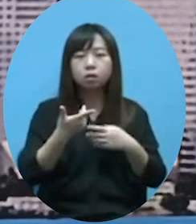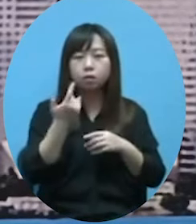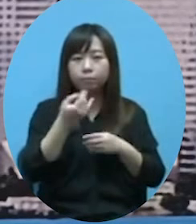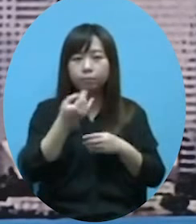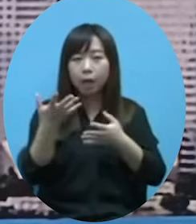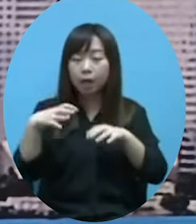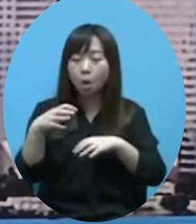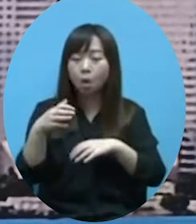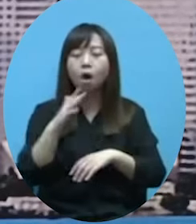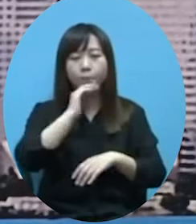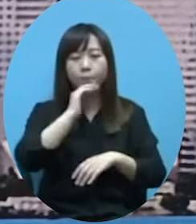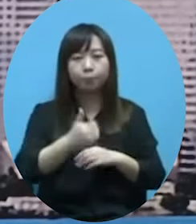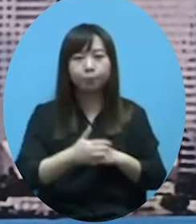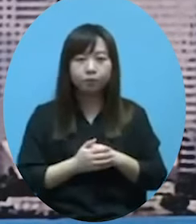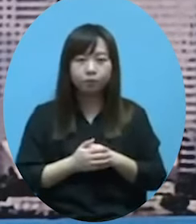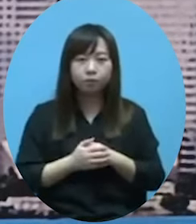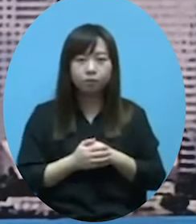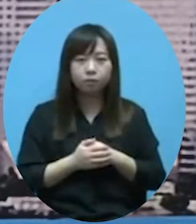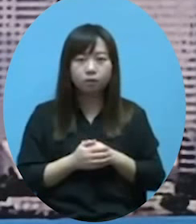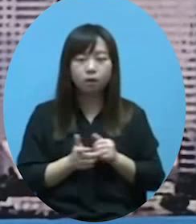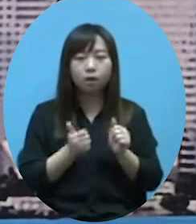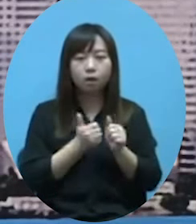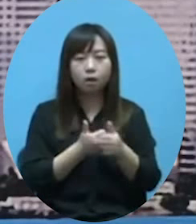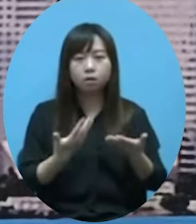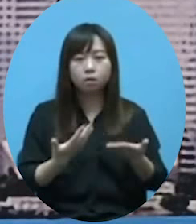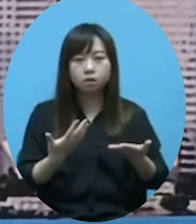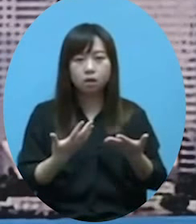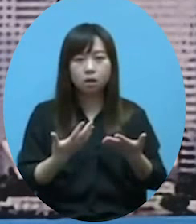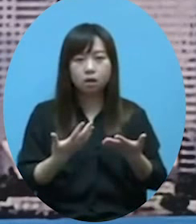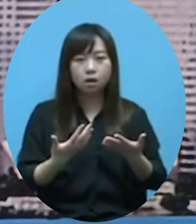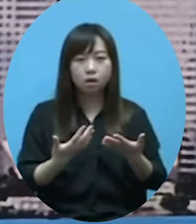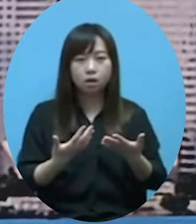主呢沒錯因為根據我們現有的